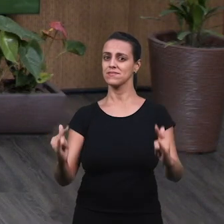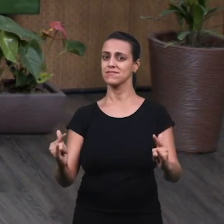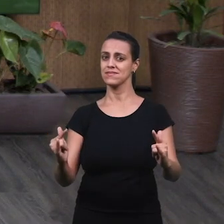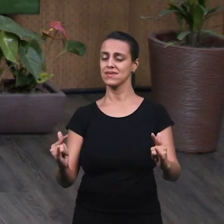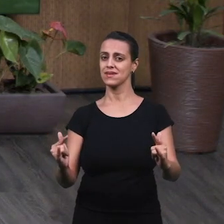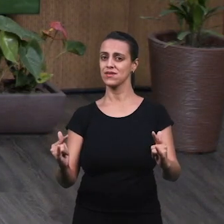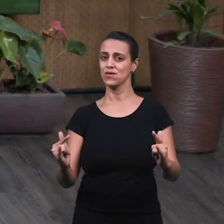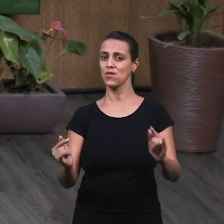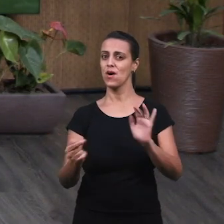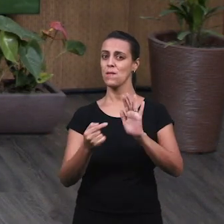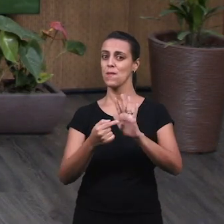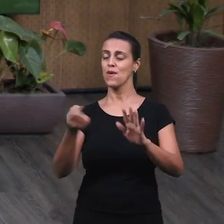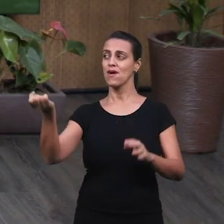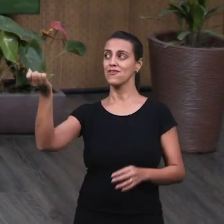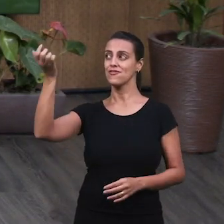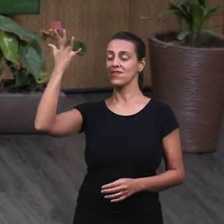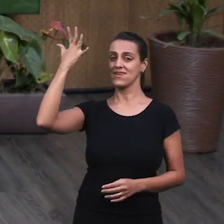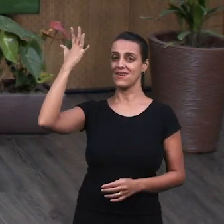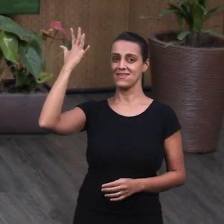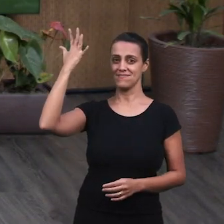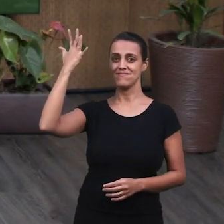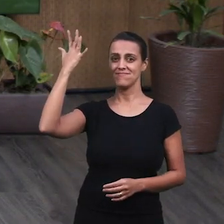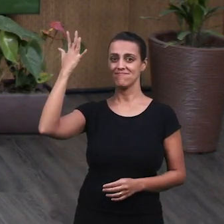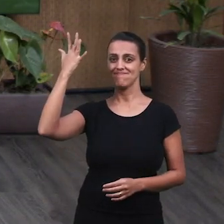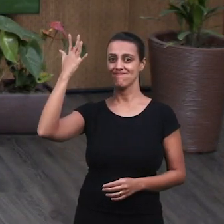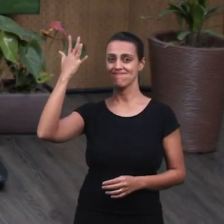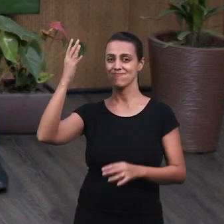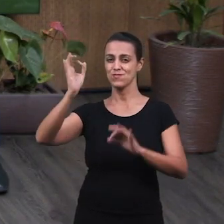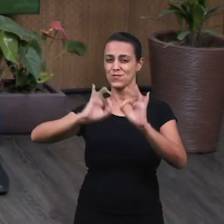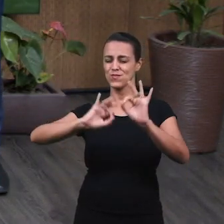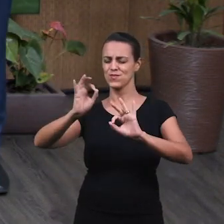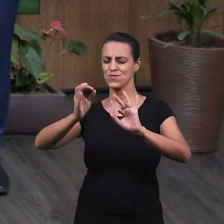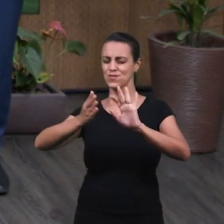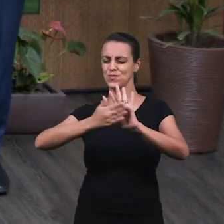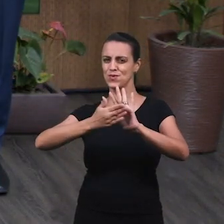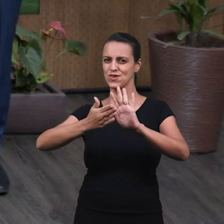projet prophétique de salut de l'homme.